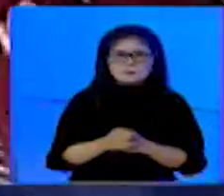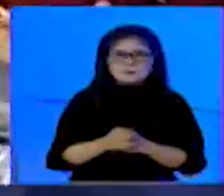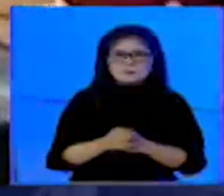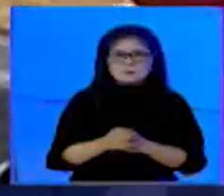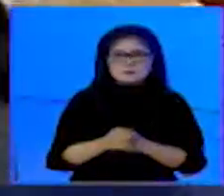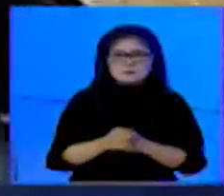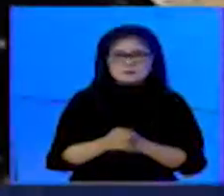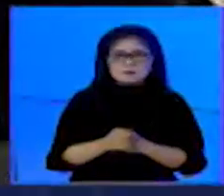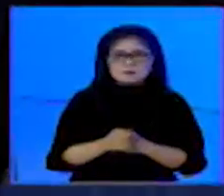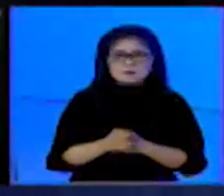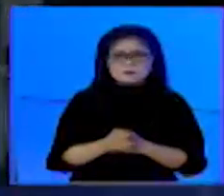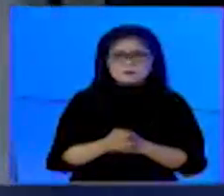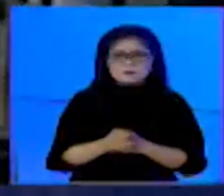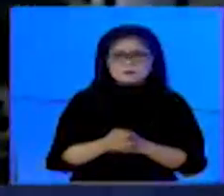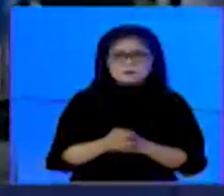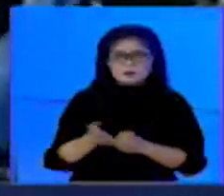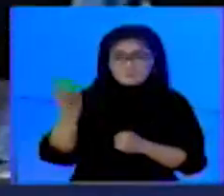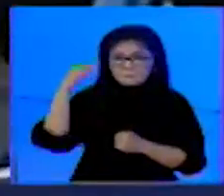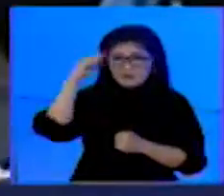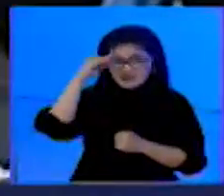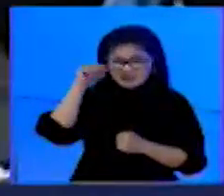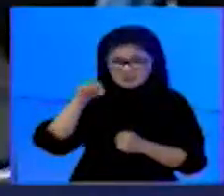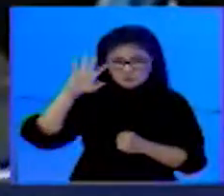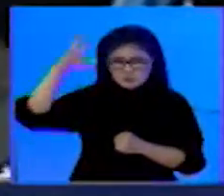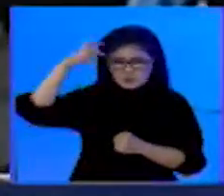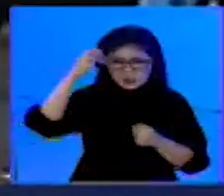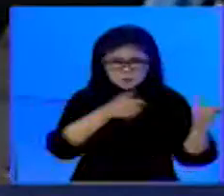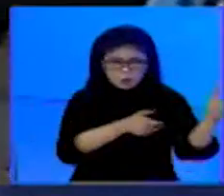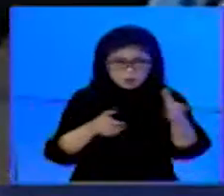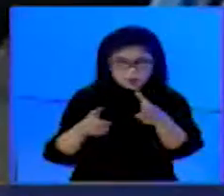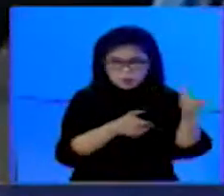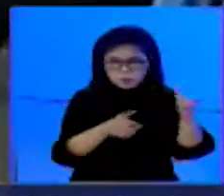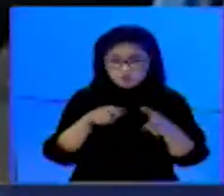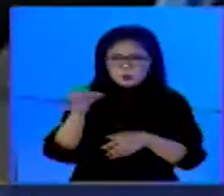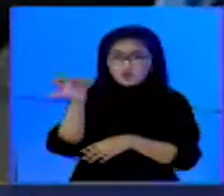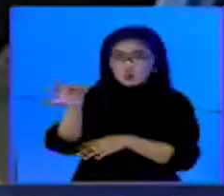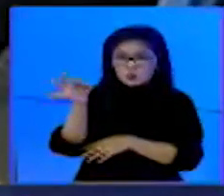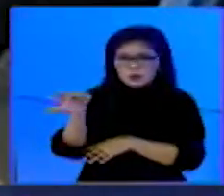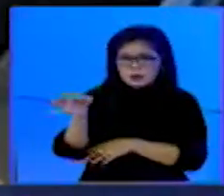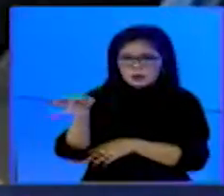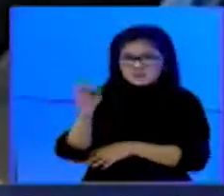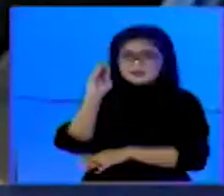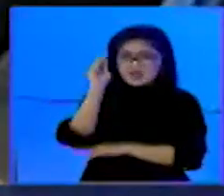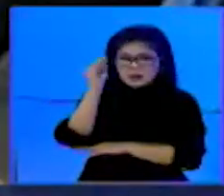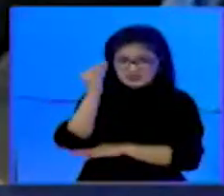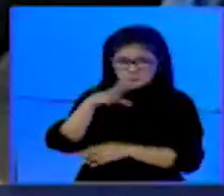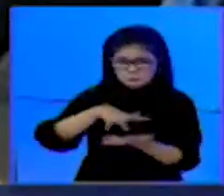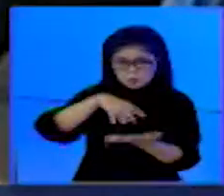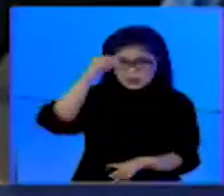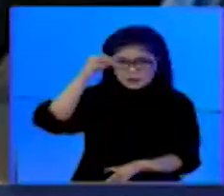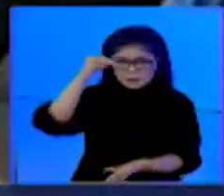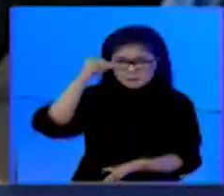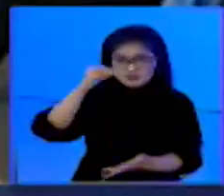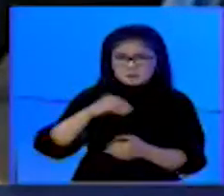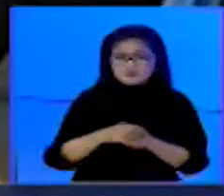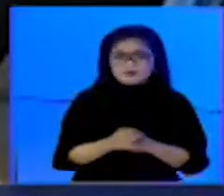Ya, baik pemirsa, pagi ini Dinas Penanggulangan Kebakaran dan Penyelamatan Kota Administratif Jakarta Pusat